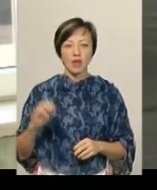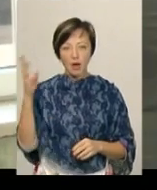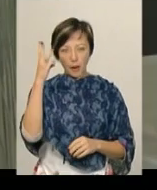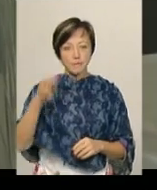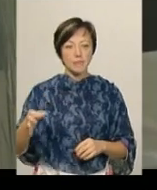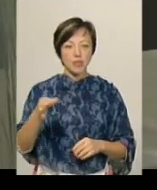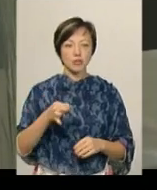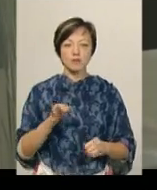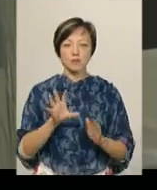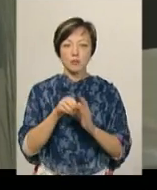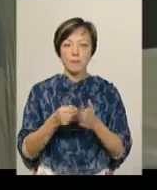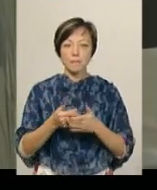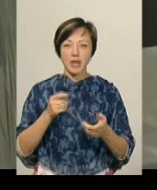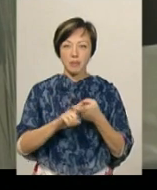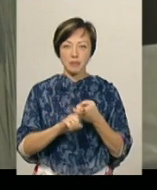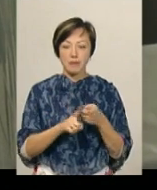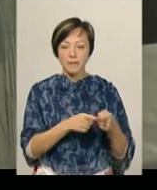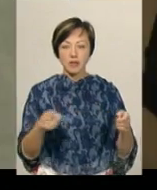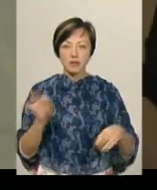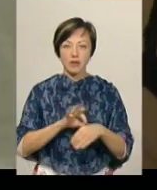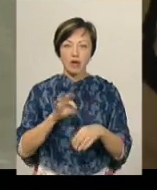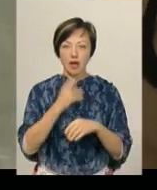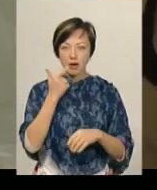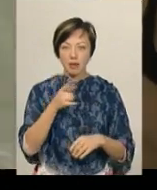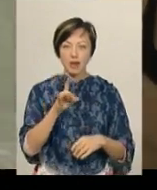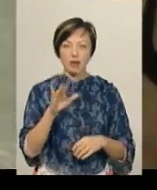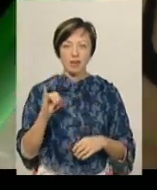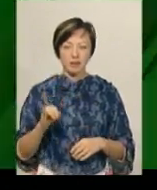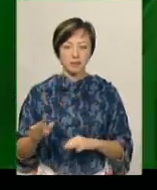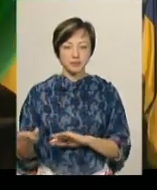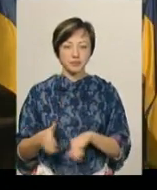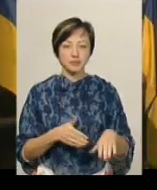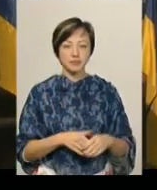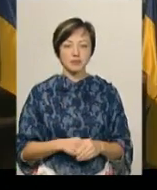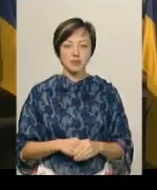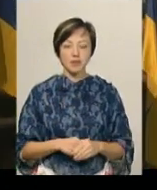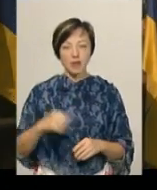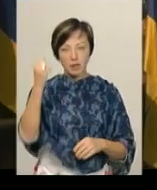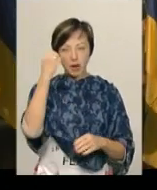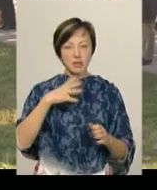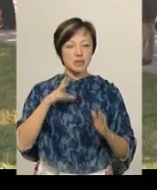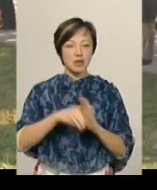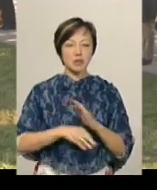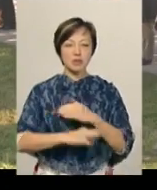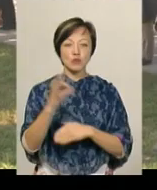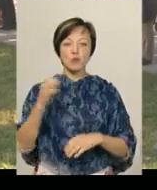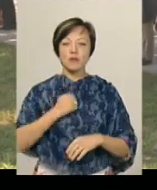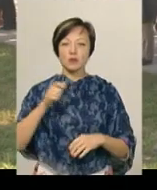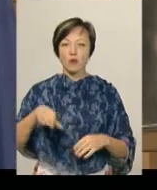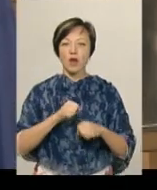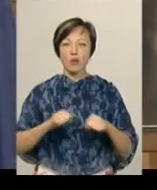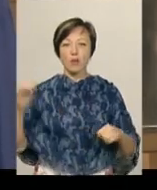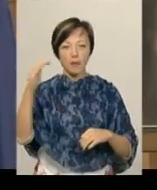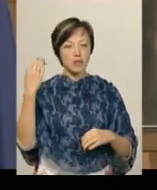Хмельниччина вступила в передепідемічний період захворюваності на грип та ГРВІ. Пам'ять загиблих на Сході військових та